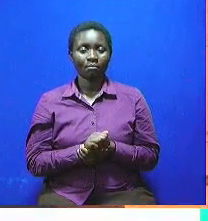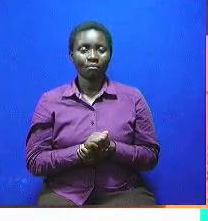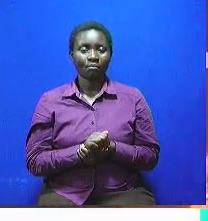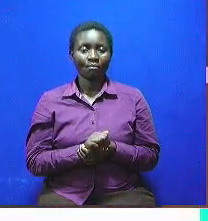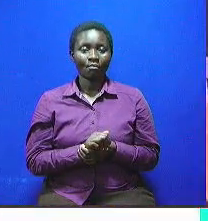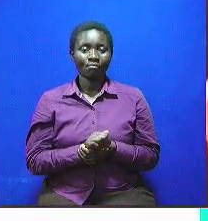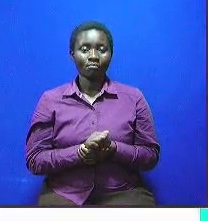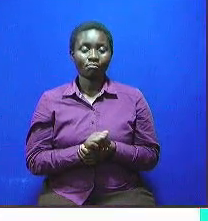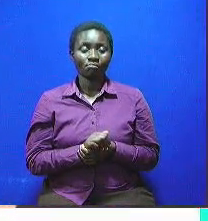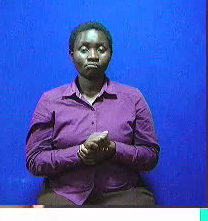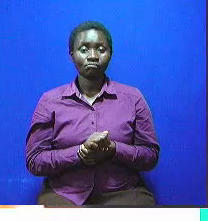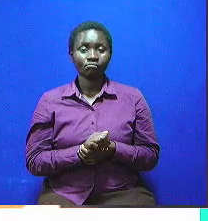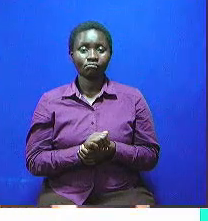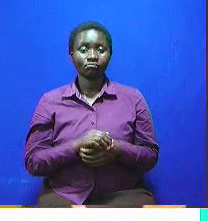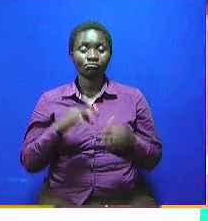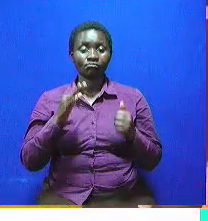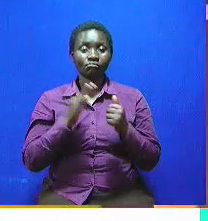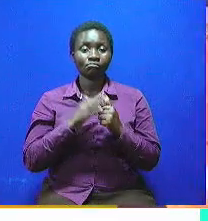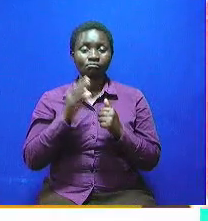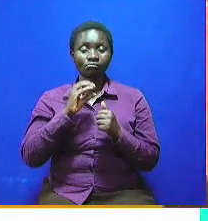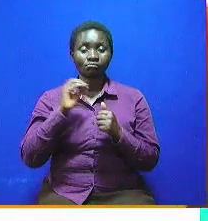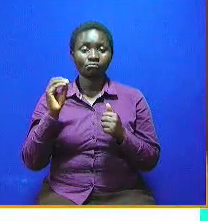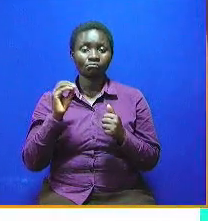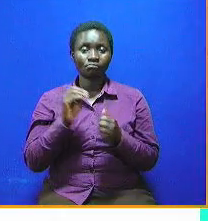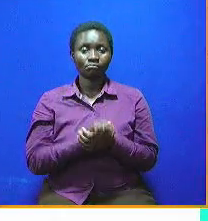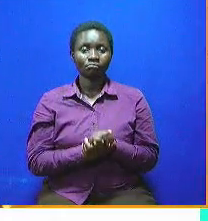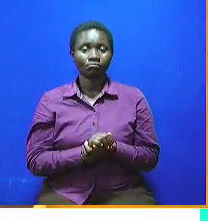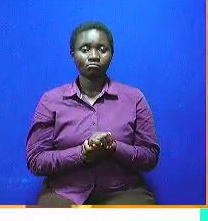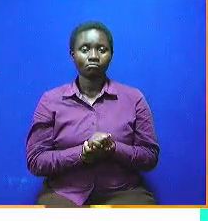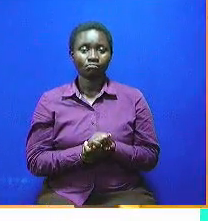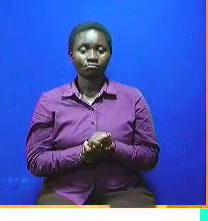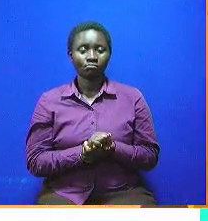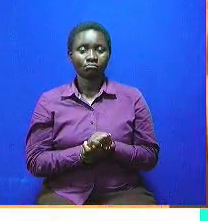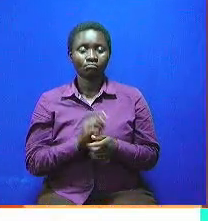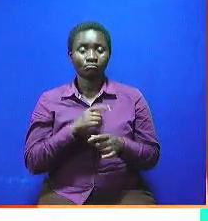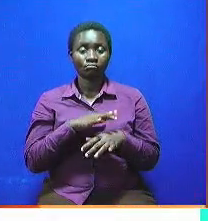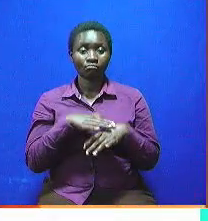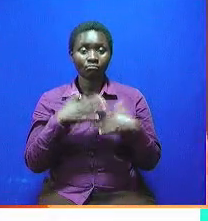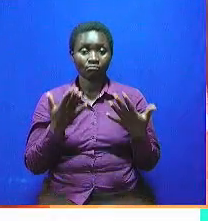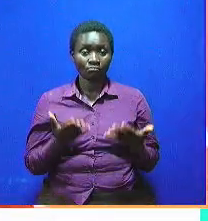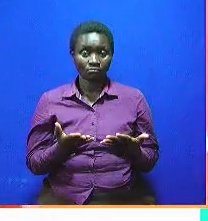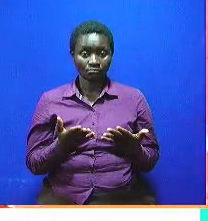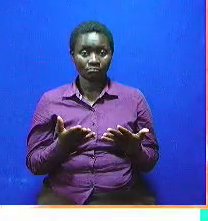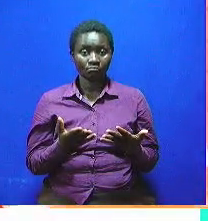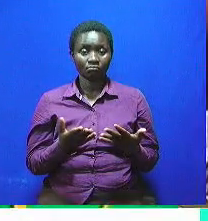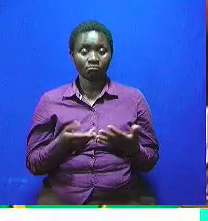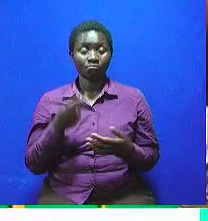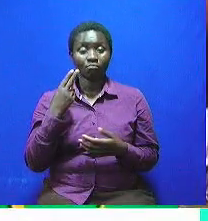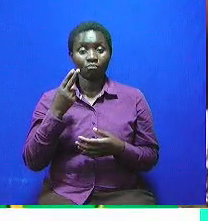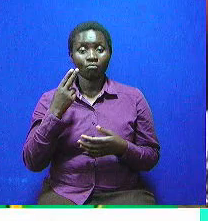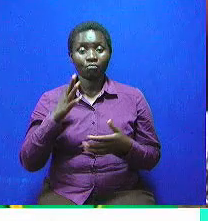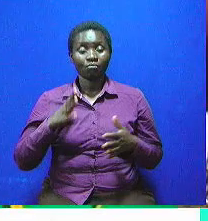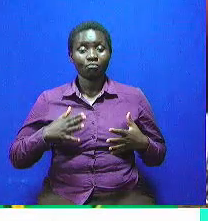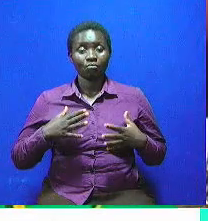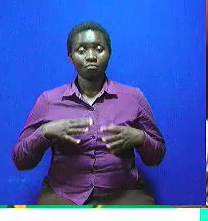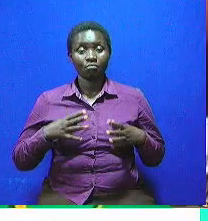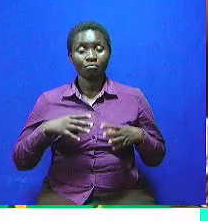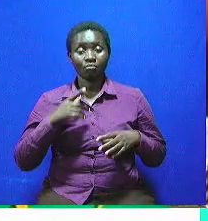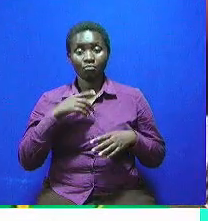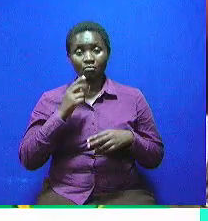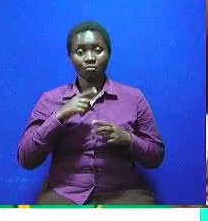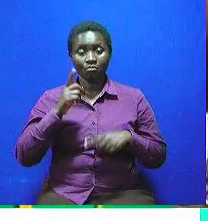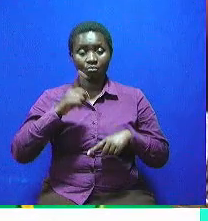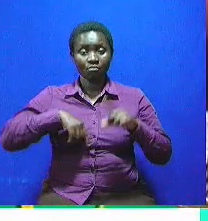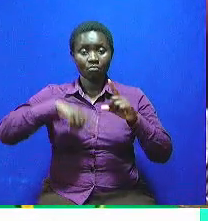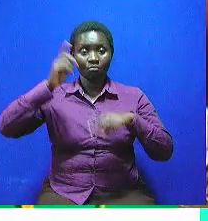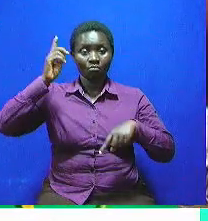mean 800 meters na bako and the finals for wabu ni matenga eto kuira bantu babere babere ba qualify baga and to